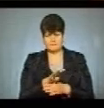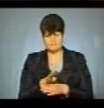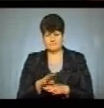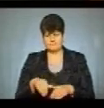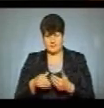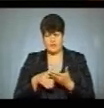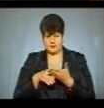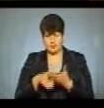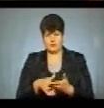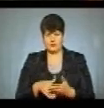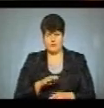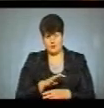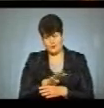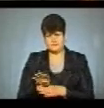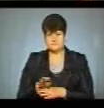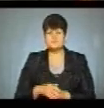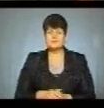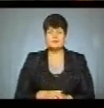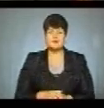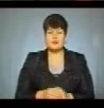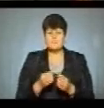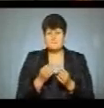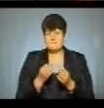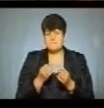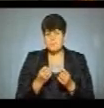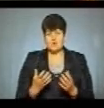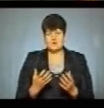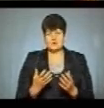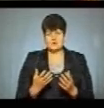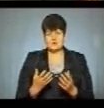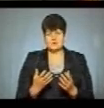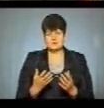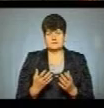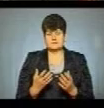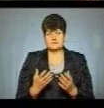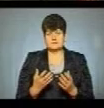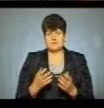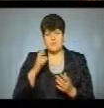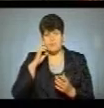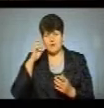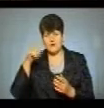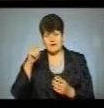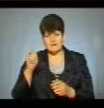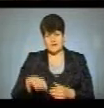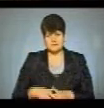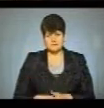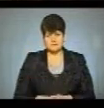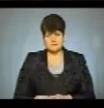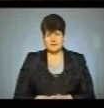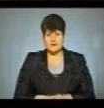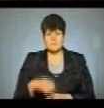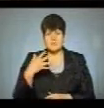надали допомогу. Просто, як то кажуть, боги війни, то боги війни.